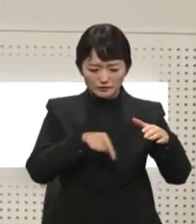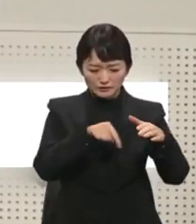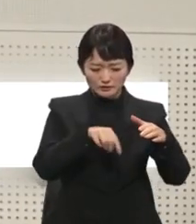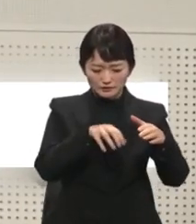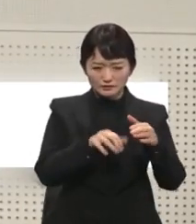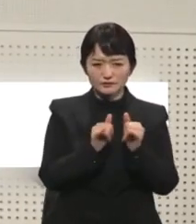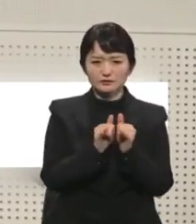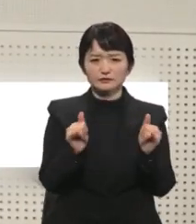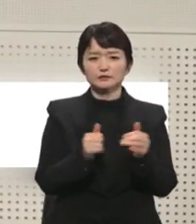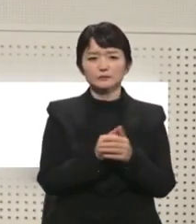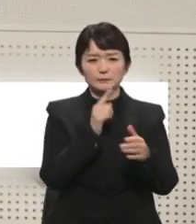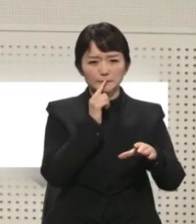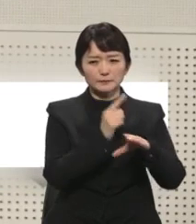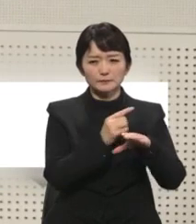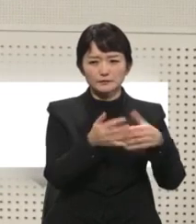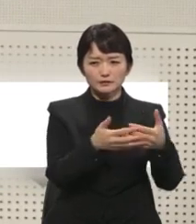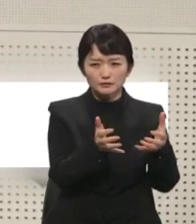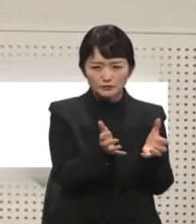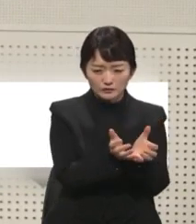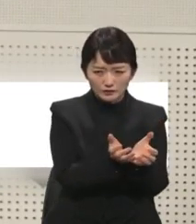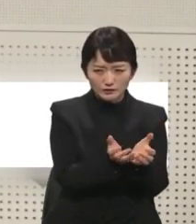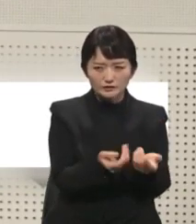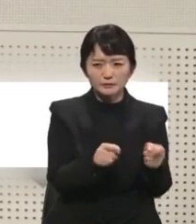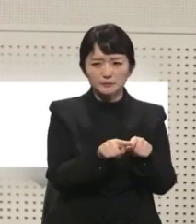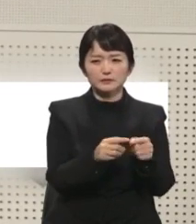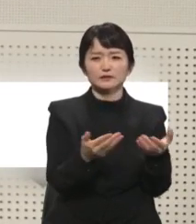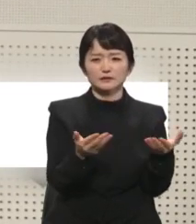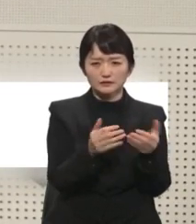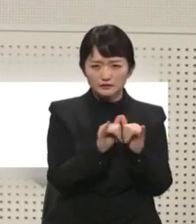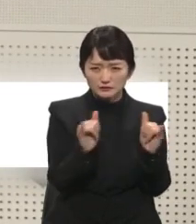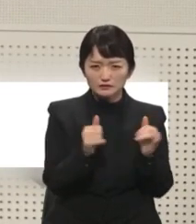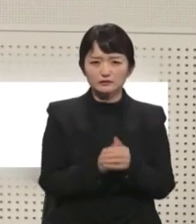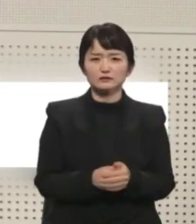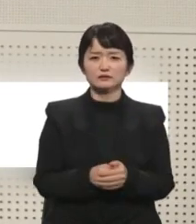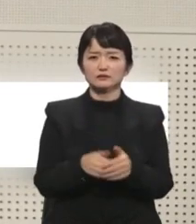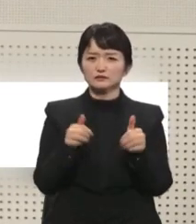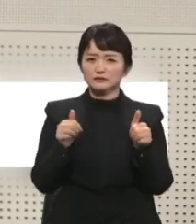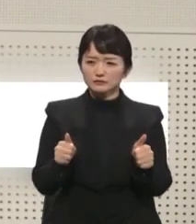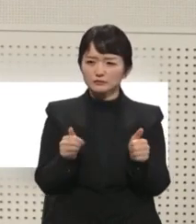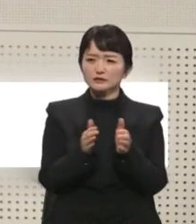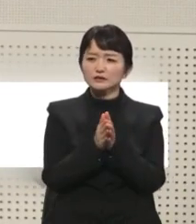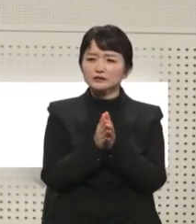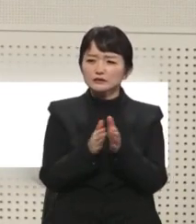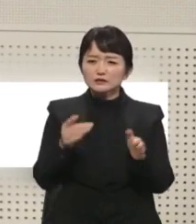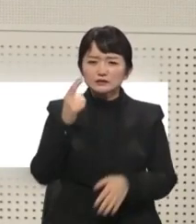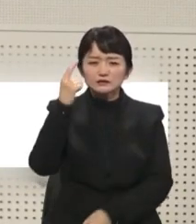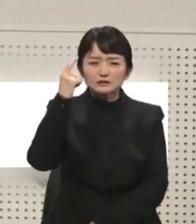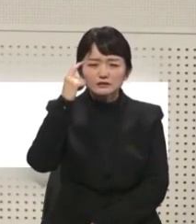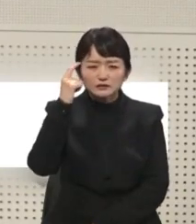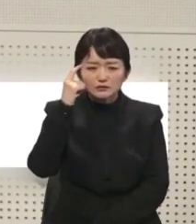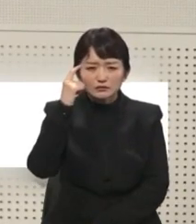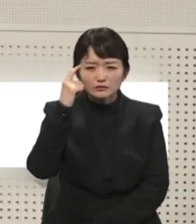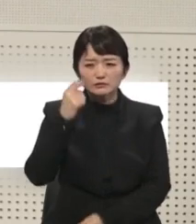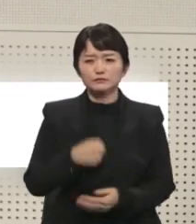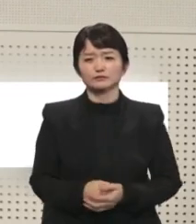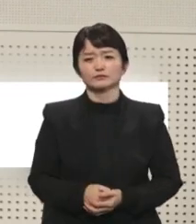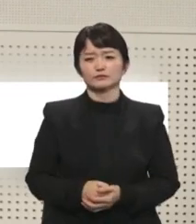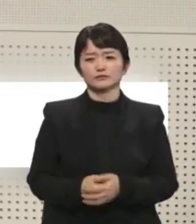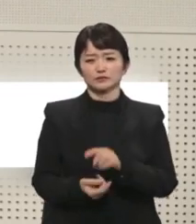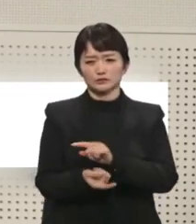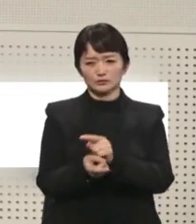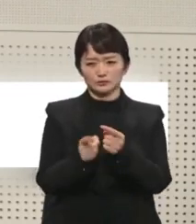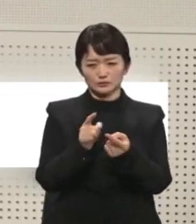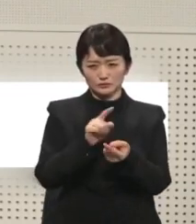같 민주당이라고 하는 우문을 같이 먹는 사람으로서 왜 그 재판이 시작됐는가 대한 부분들도 좀 심각하게 서로